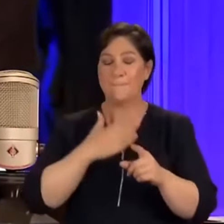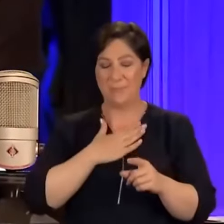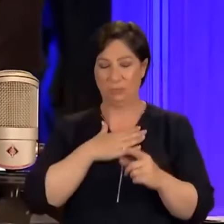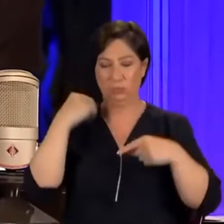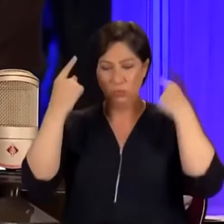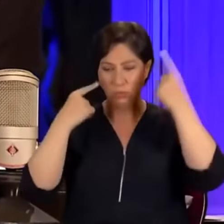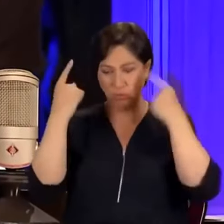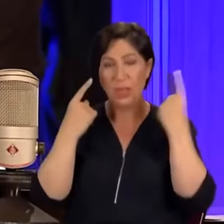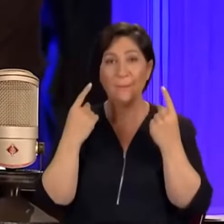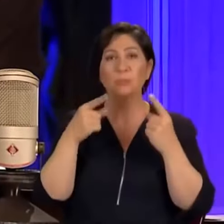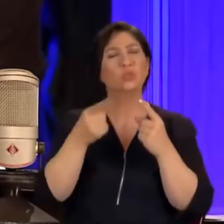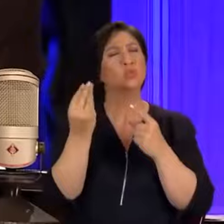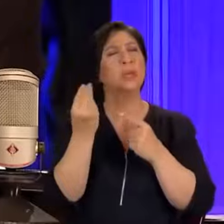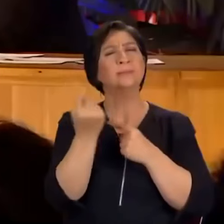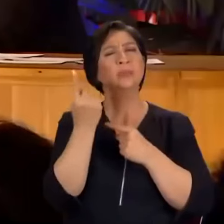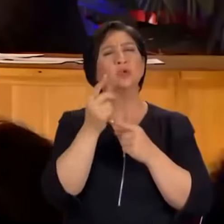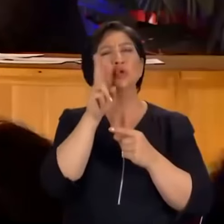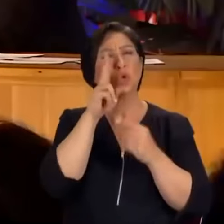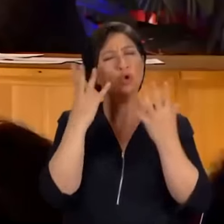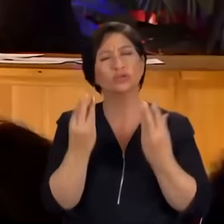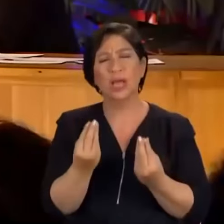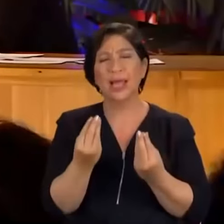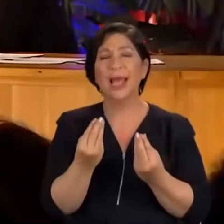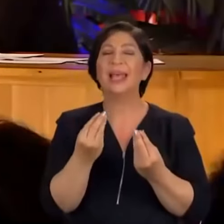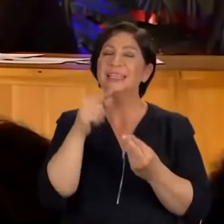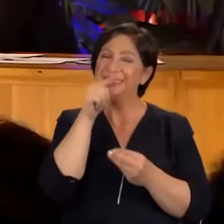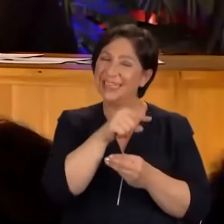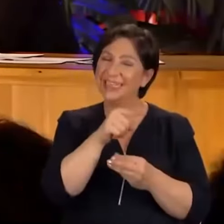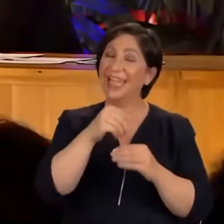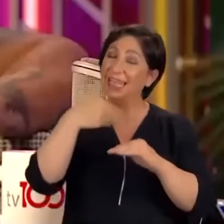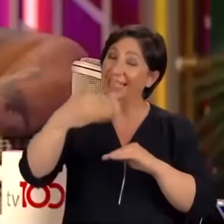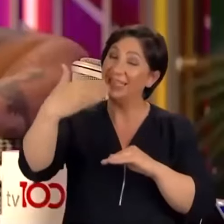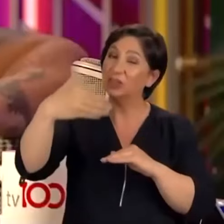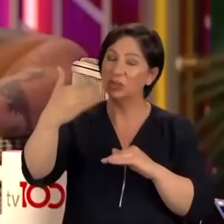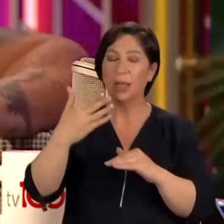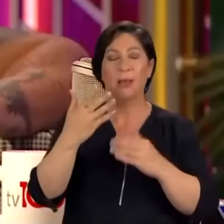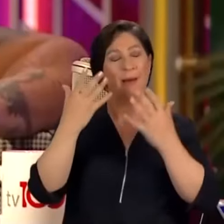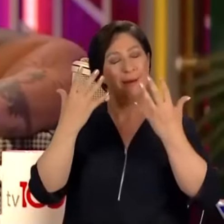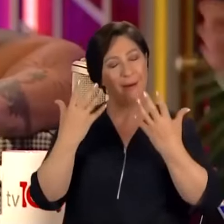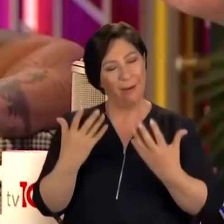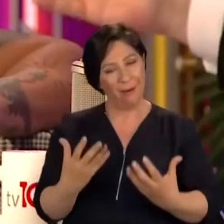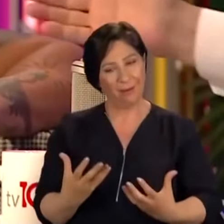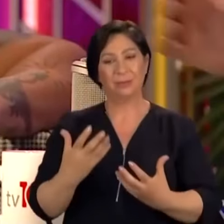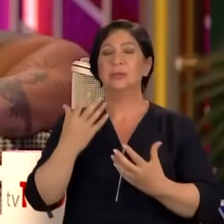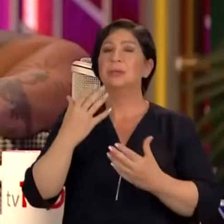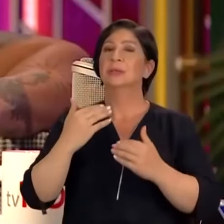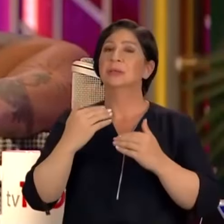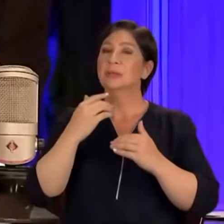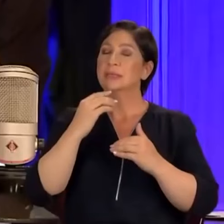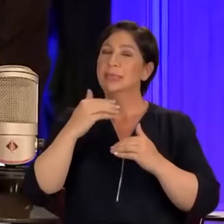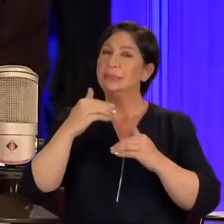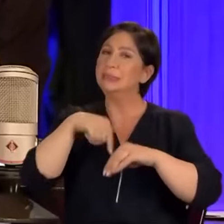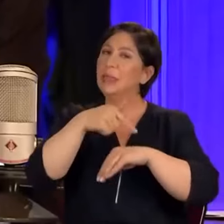düşüneceğim herhalde bu güzel bir şekilde sonuçlanacak ve senin de gittikçe olgunlaşan gittikçe